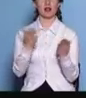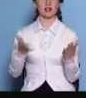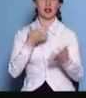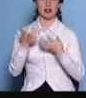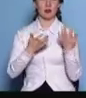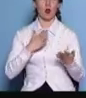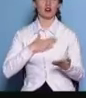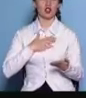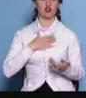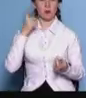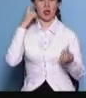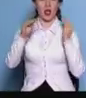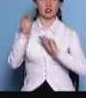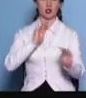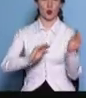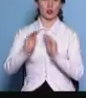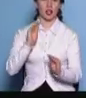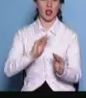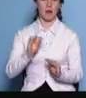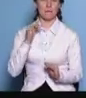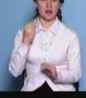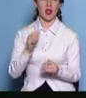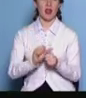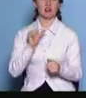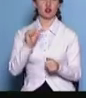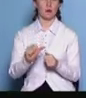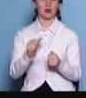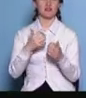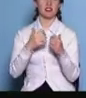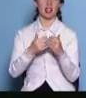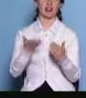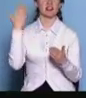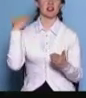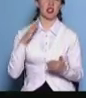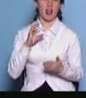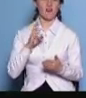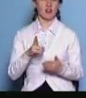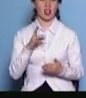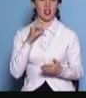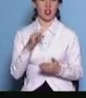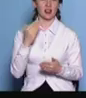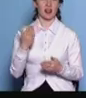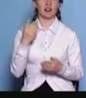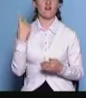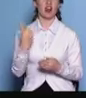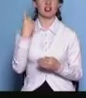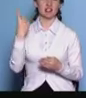отечественными конструкторами-оружейниками в середине 40-х годов прошлого века. Изготовлены они в единственном экземпляре и